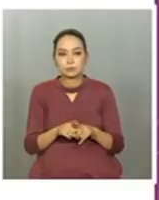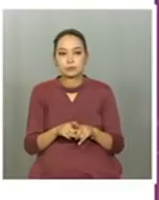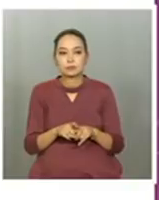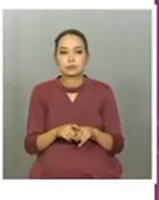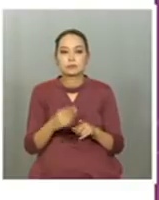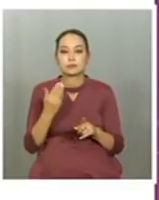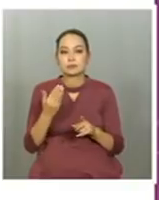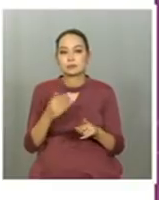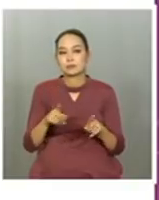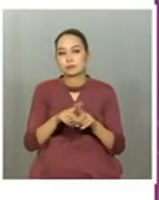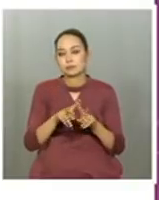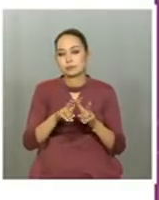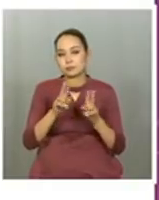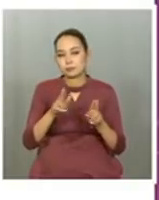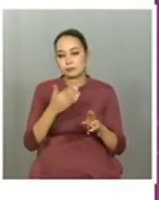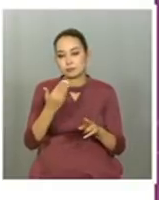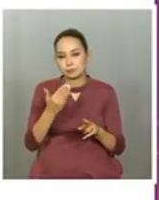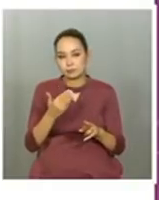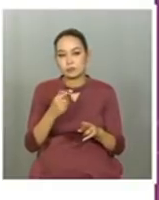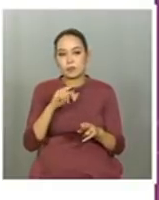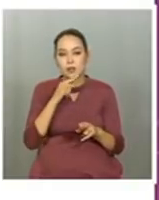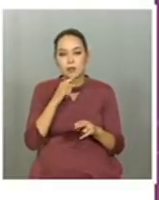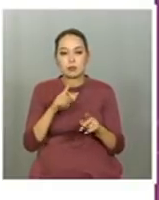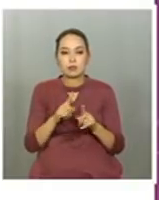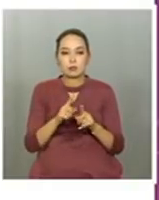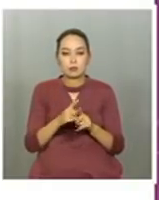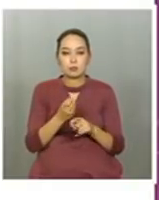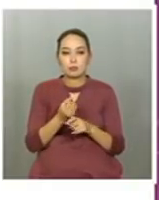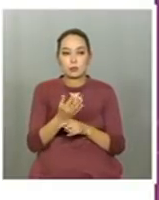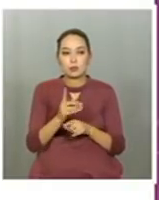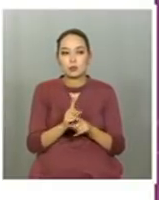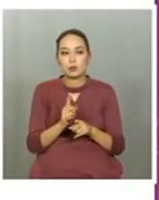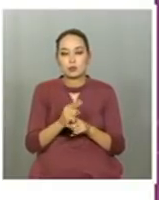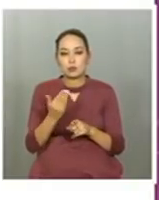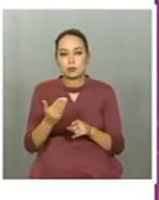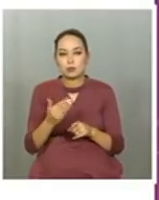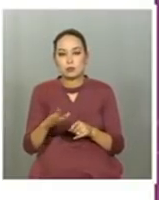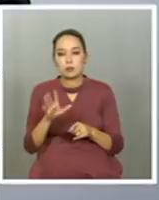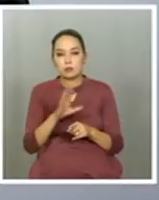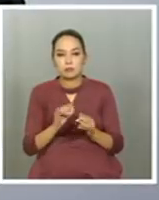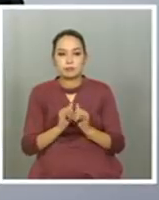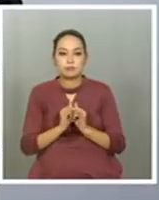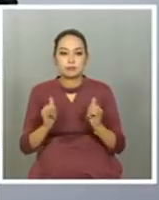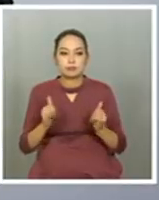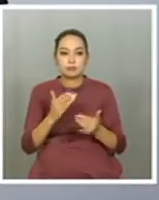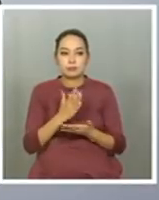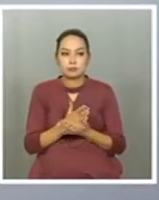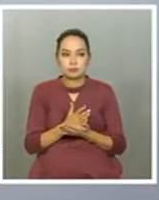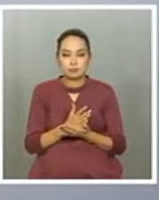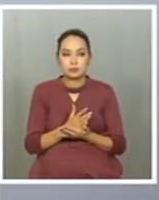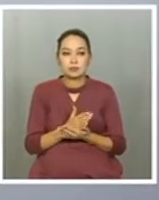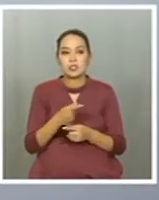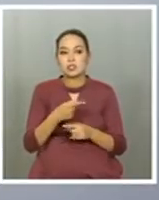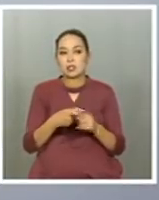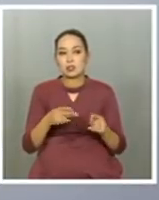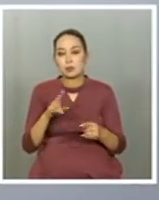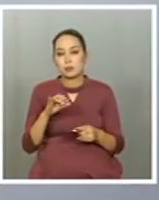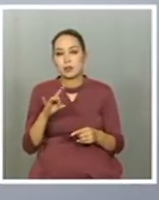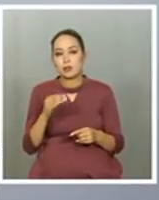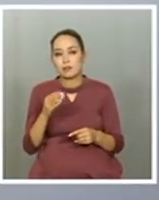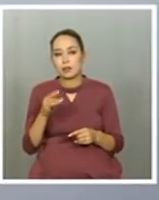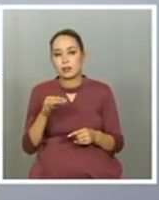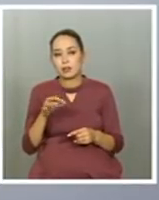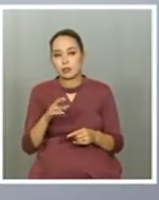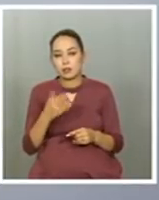секілді әлемдік экономикада біршама олардың үлесі артып келе жатыр. Оқушылар, жартылай периферияның